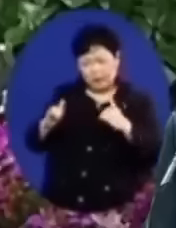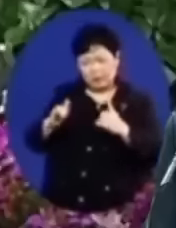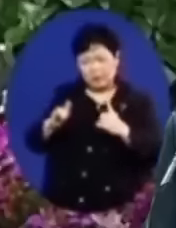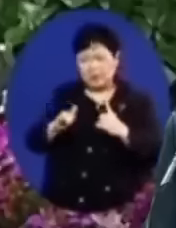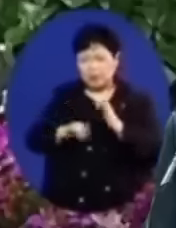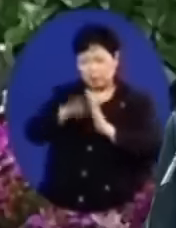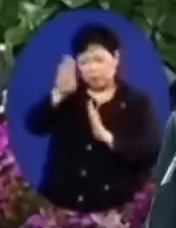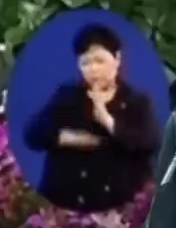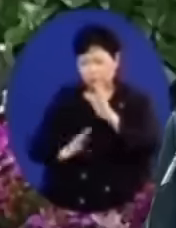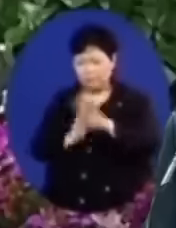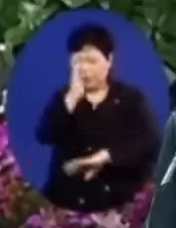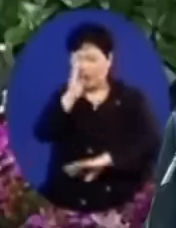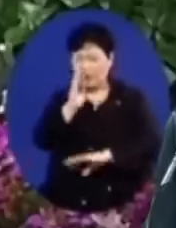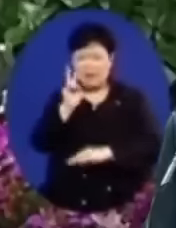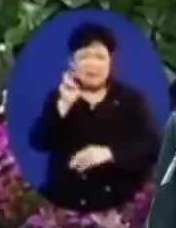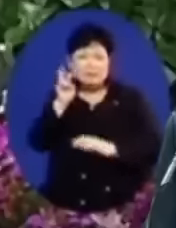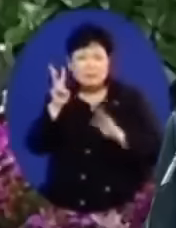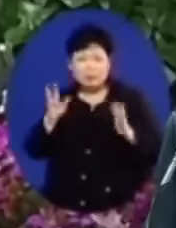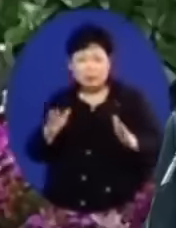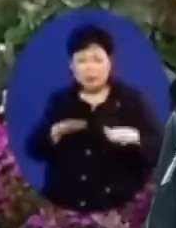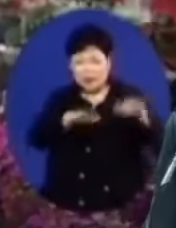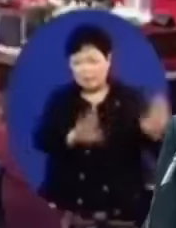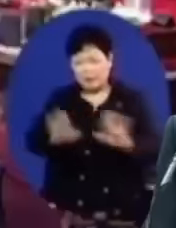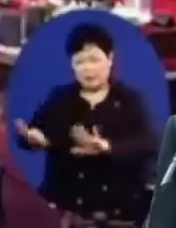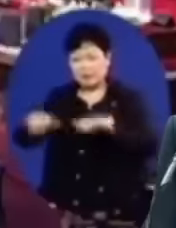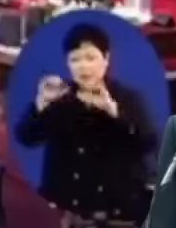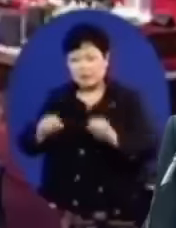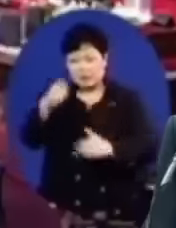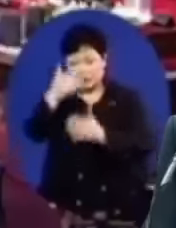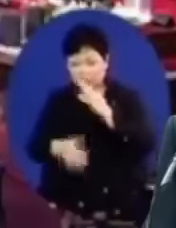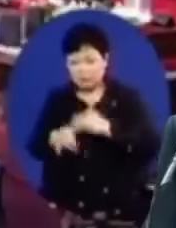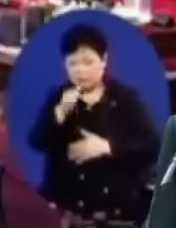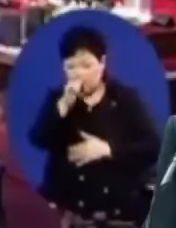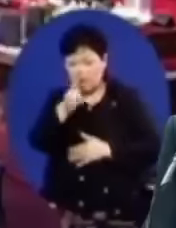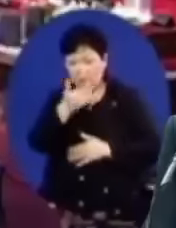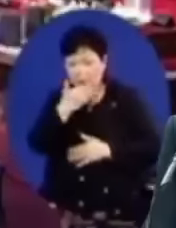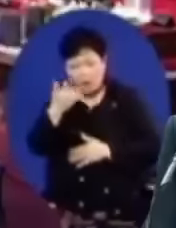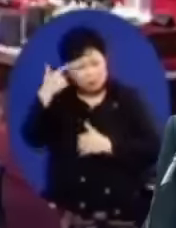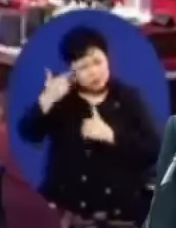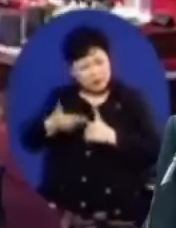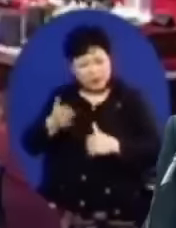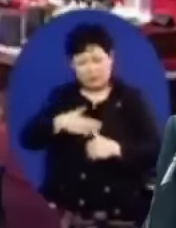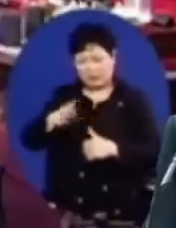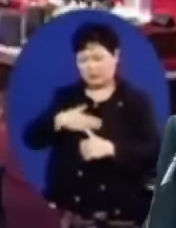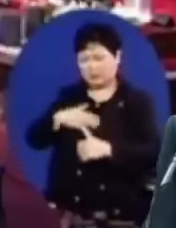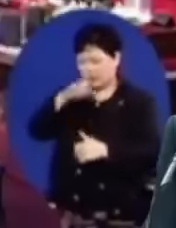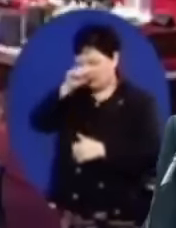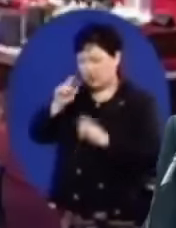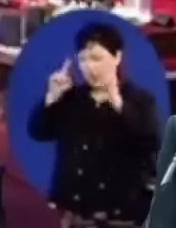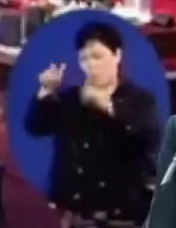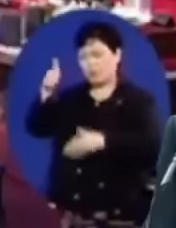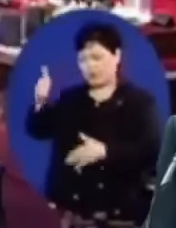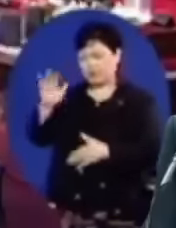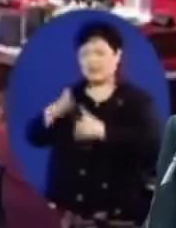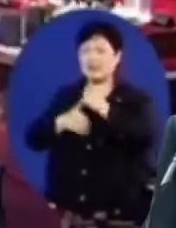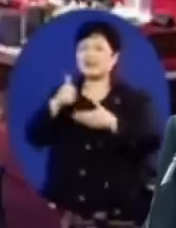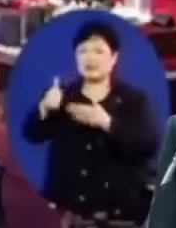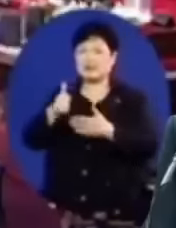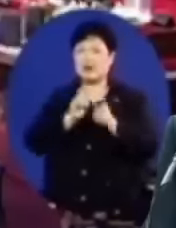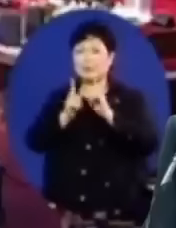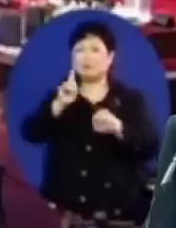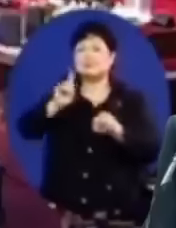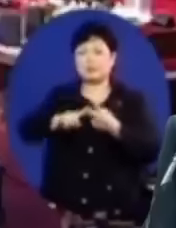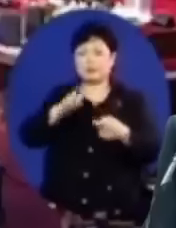뛰어넘어 23일 동안 바다에서 살아남을 수 있었습니까? 선장은 말하기를 나는 선한 목자 되신 하나님께서 그의